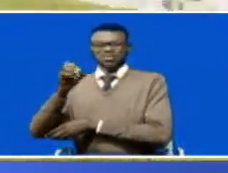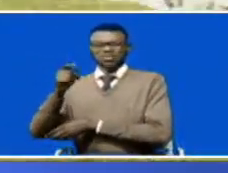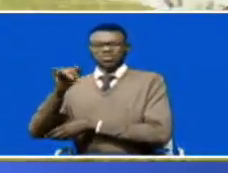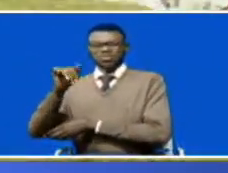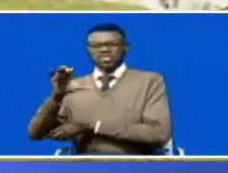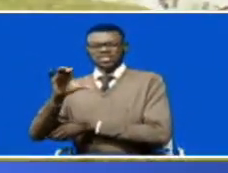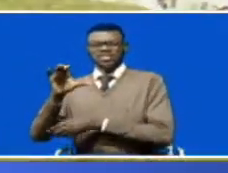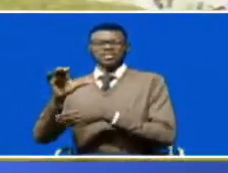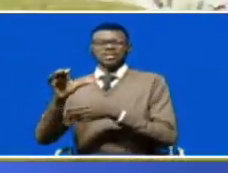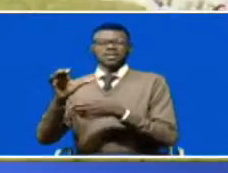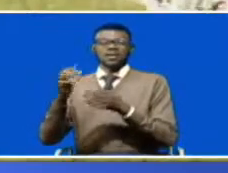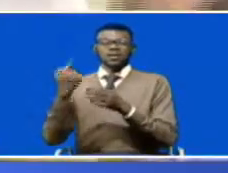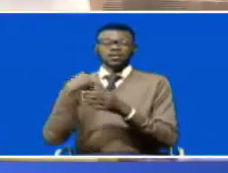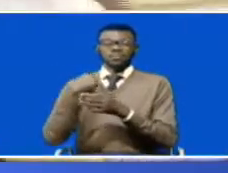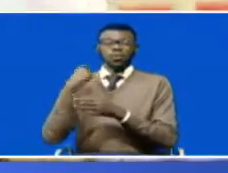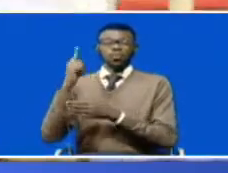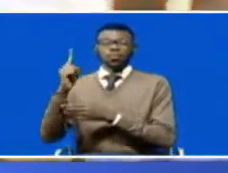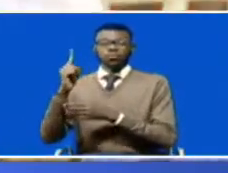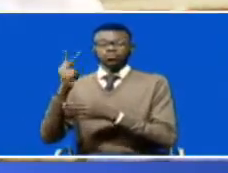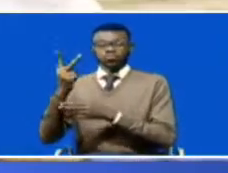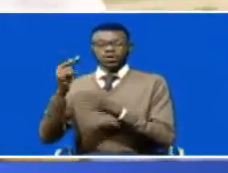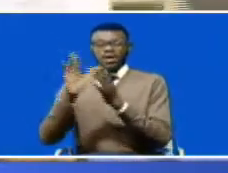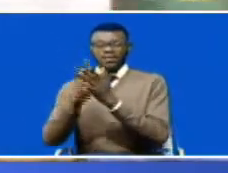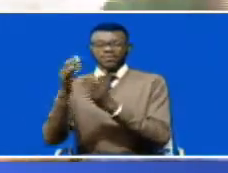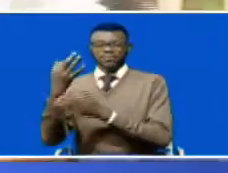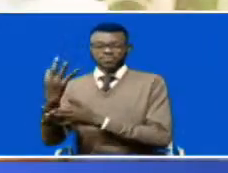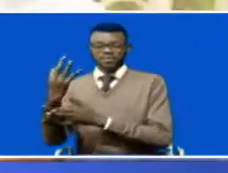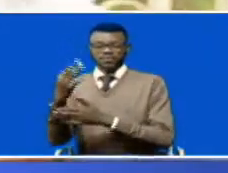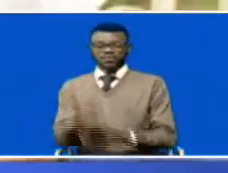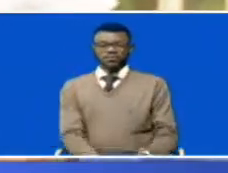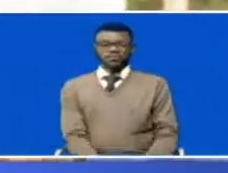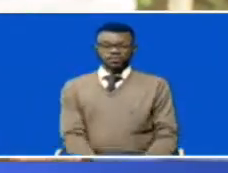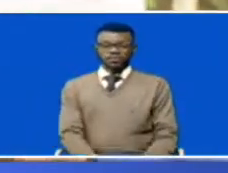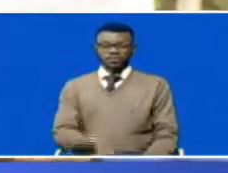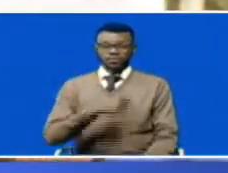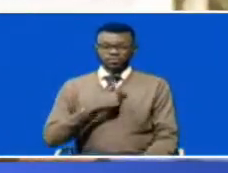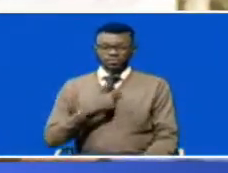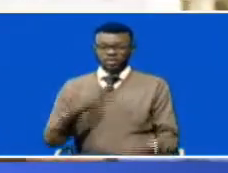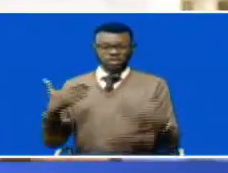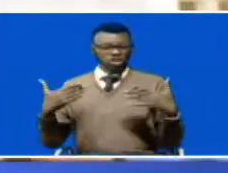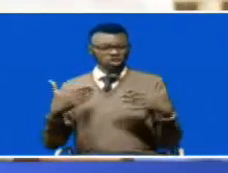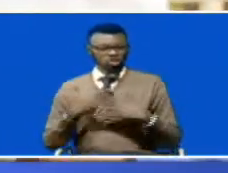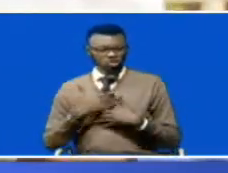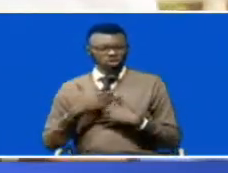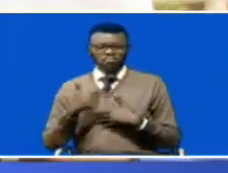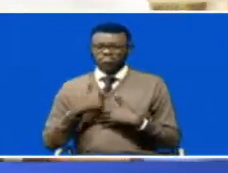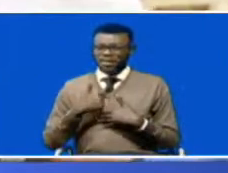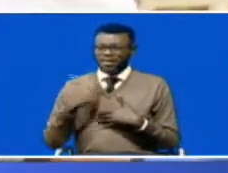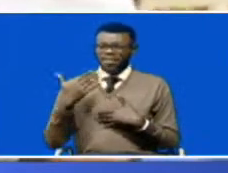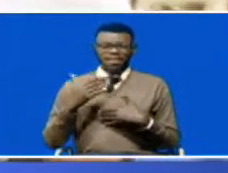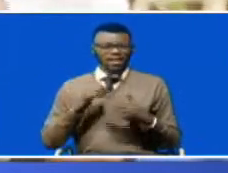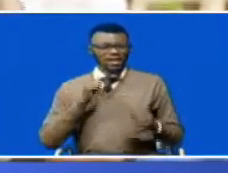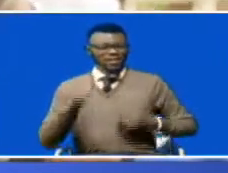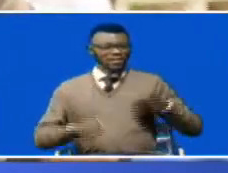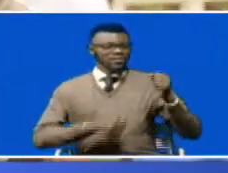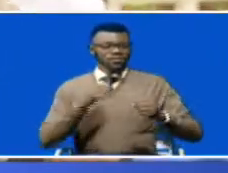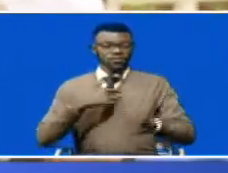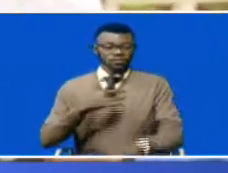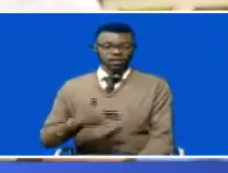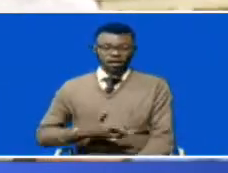nafasi ya pili na tatu mtawalia. Nimeshangaza sana. Mimi ama Maradona mizi cha sija last